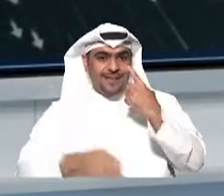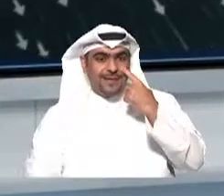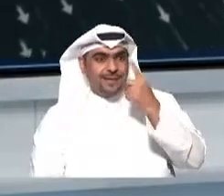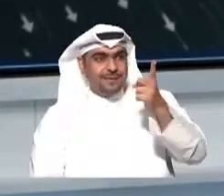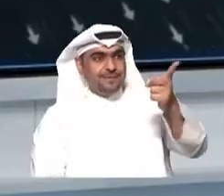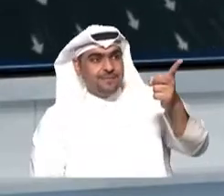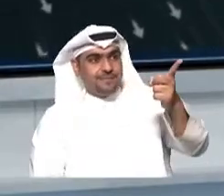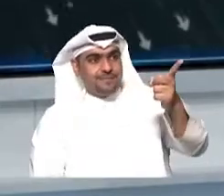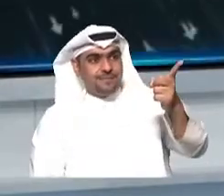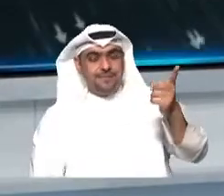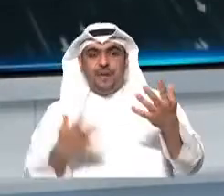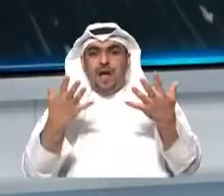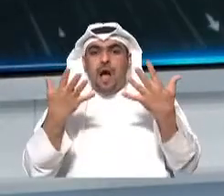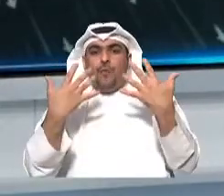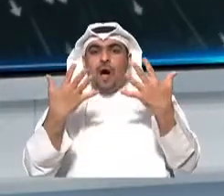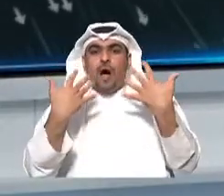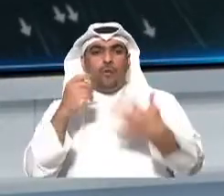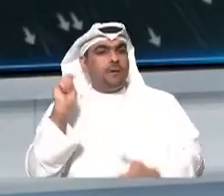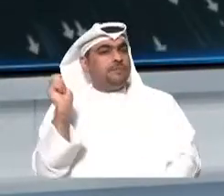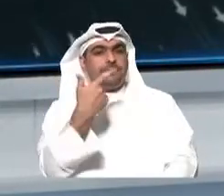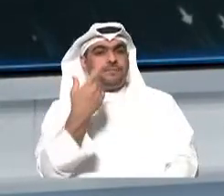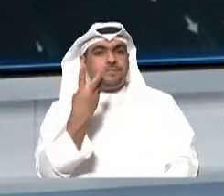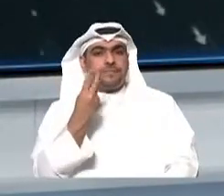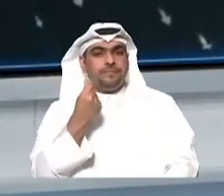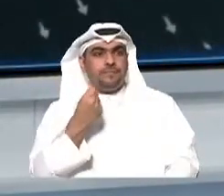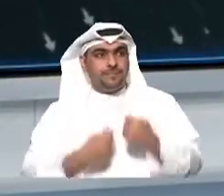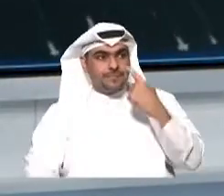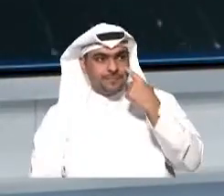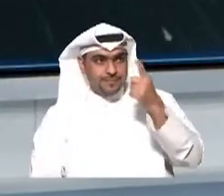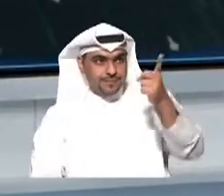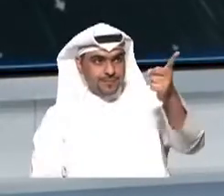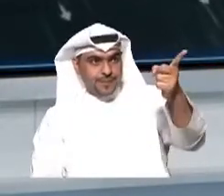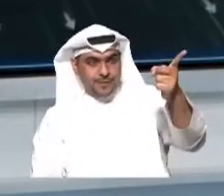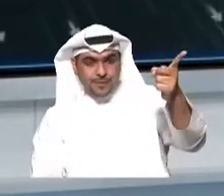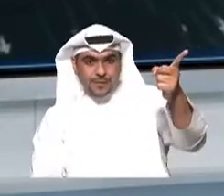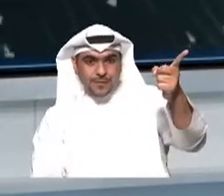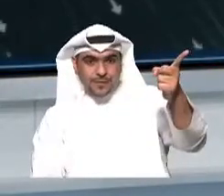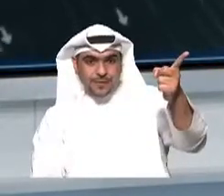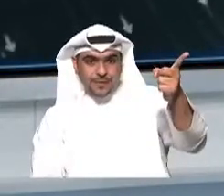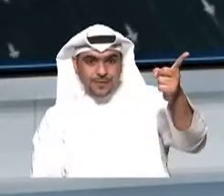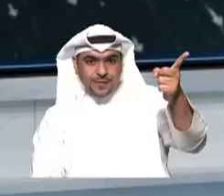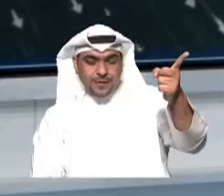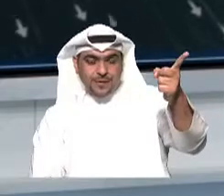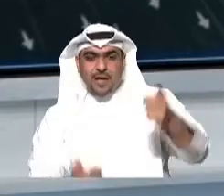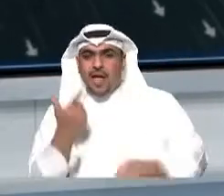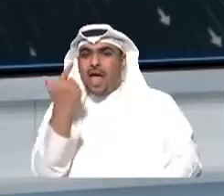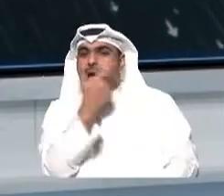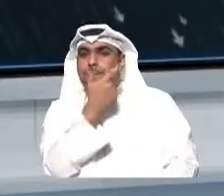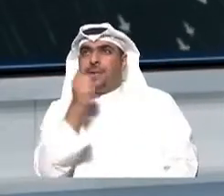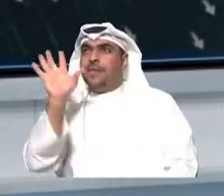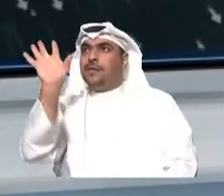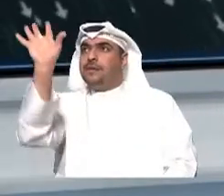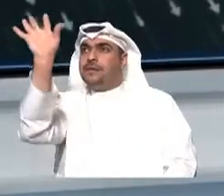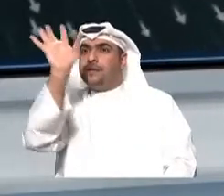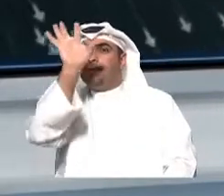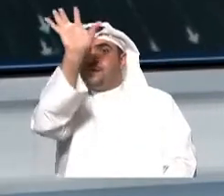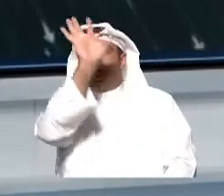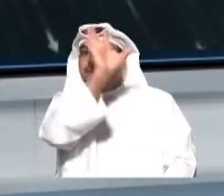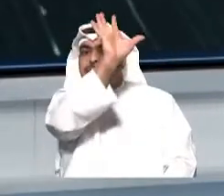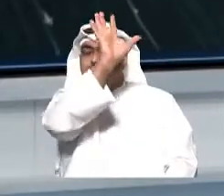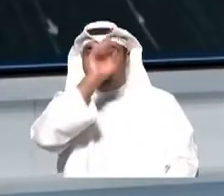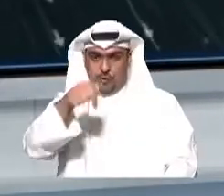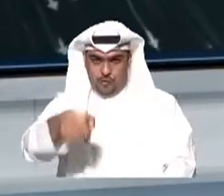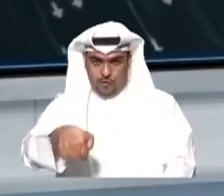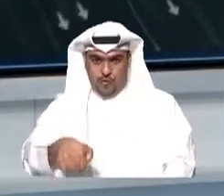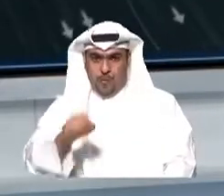بين 8 إلى 32 كيلومتر بالساعة، فرص لبعض السحب العالية على بعض المناطق، ودرجات الحرارة منتصف هذه الليلة تراوح ما